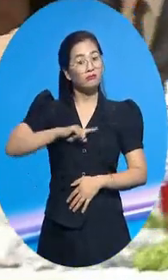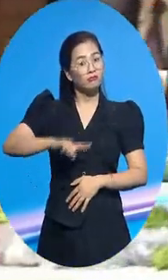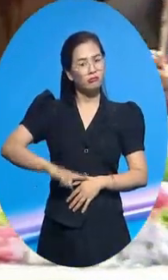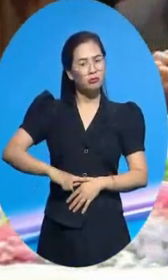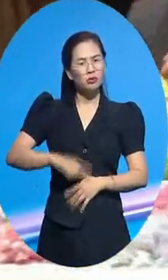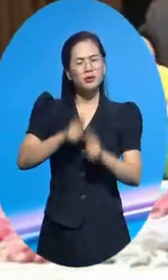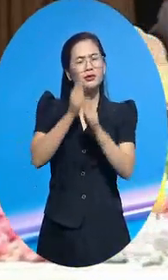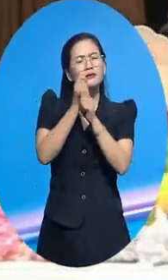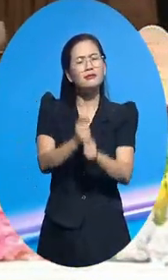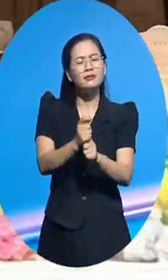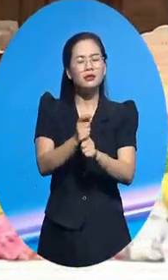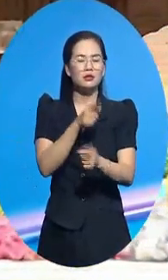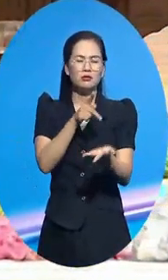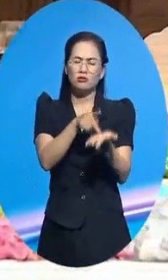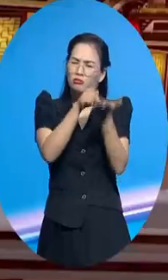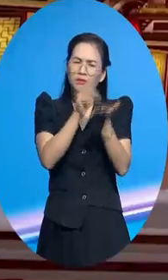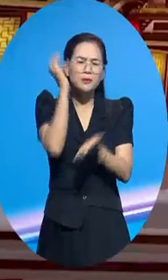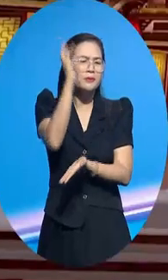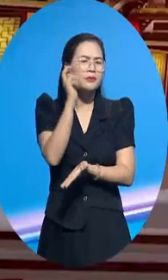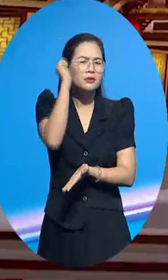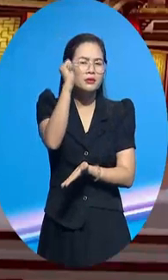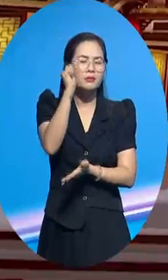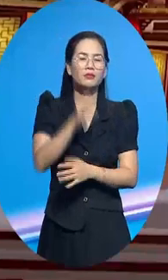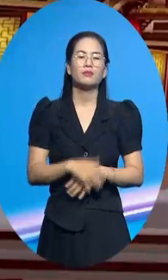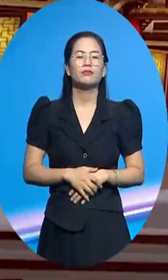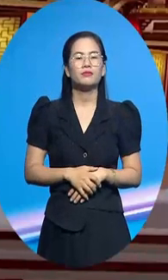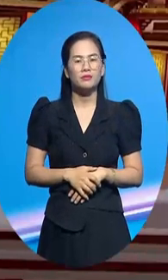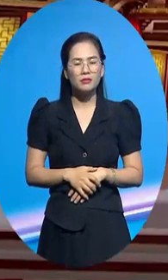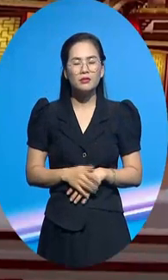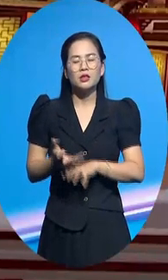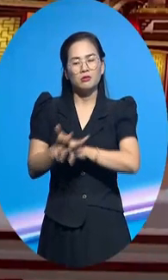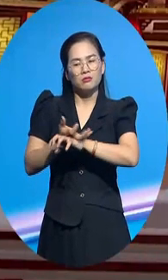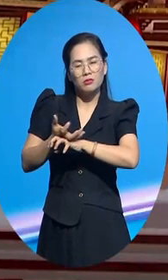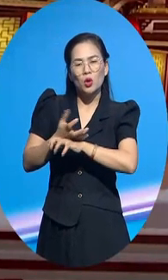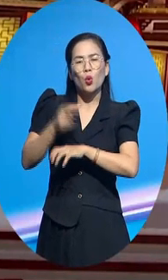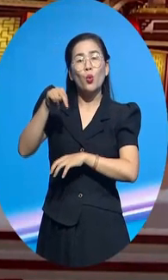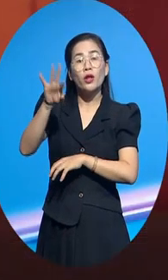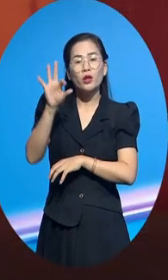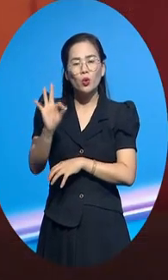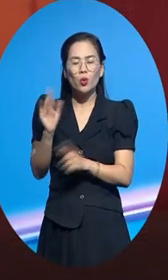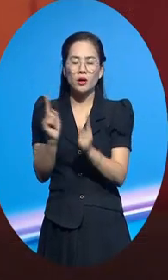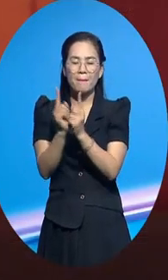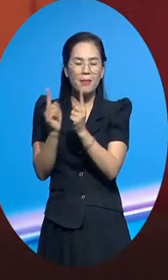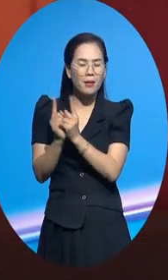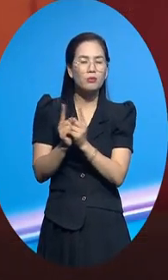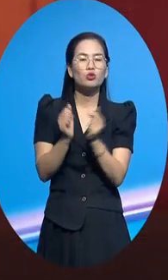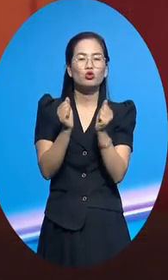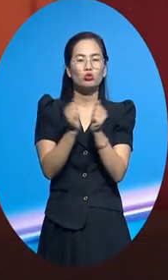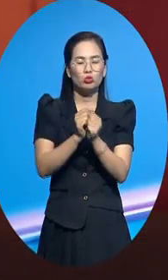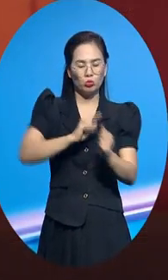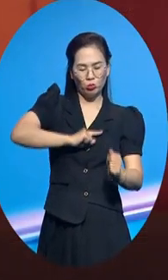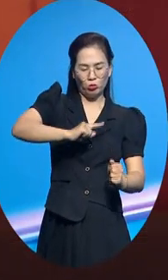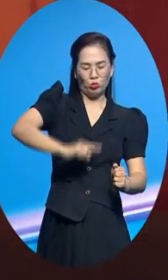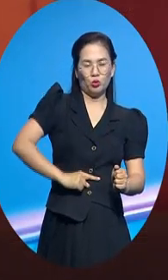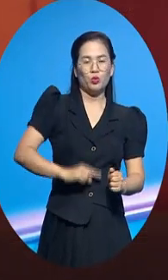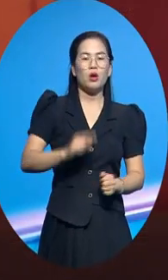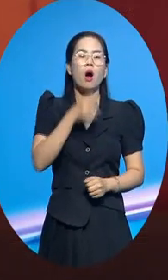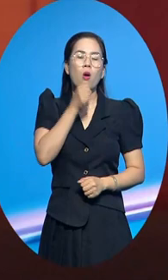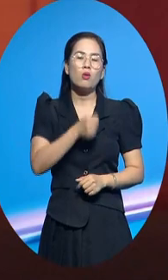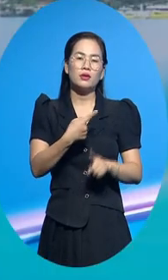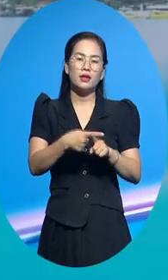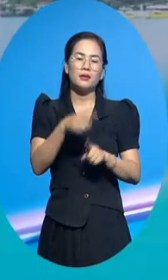kiện mang ý nghĩa rất quan trọng. Trước cuộc gặp, nguyên thủ các quốc gia Trung Á đã có cuộc gặp song phương với Chủ tịch Trung Quốc Tập Cận